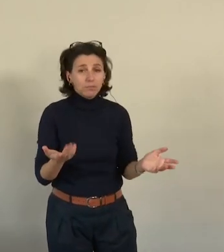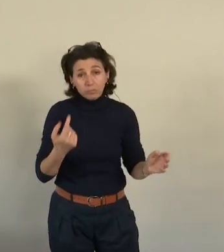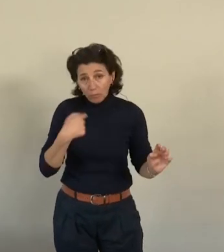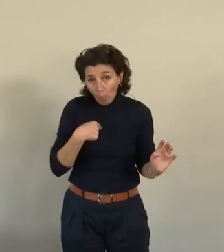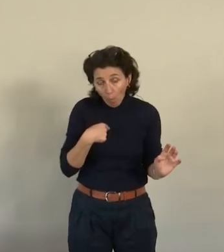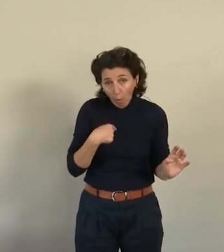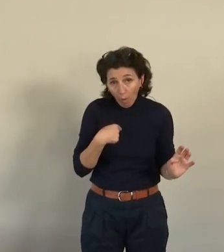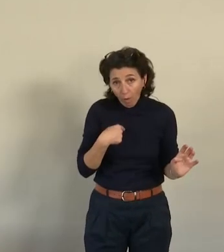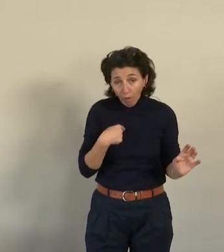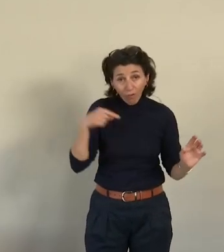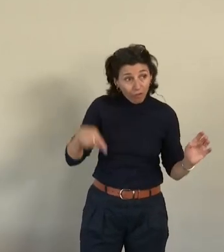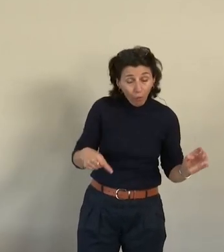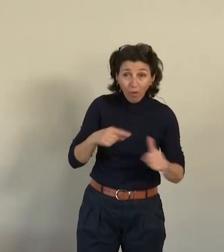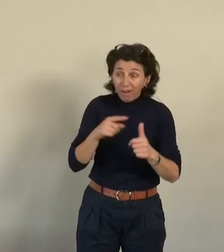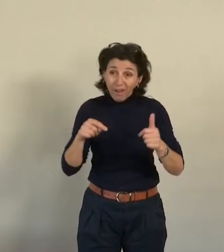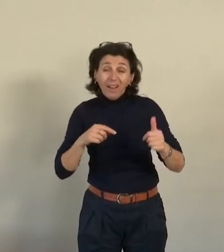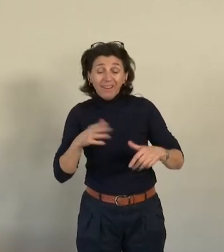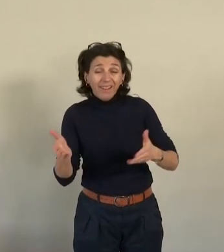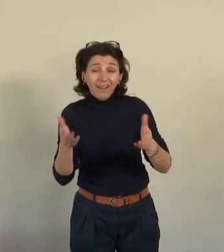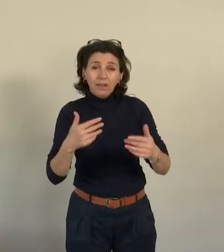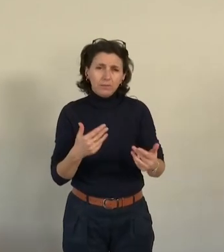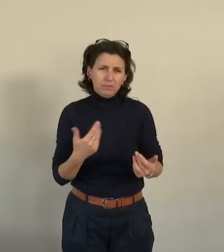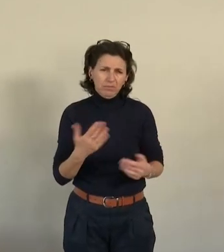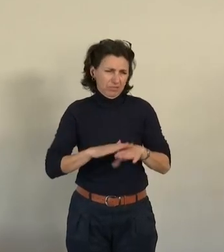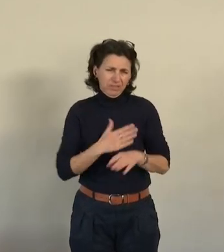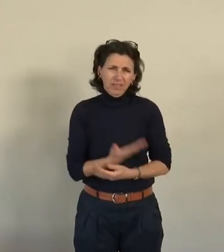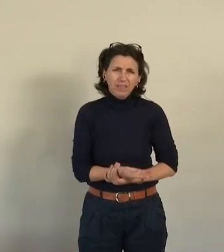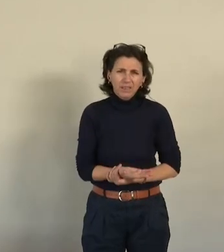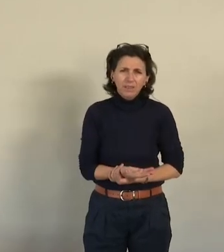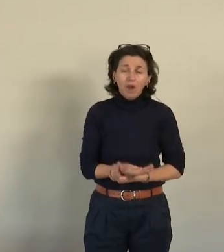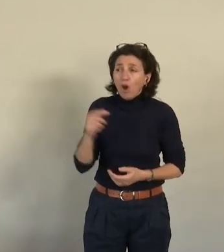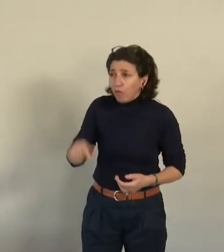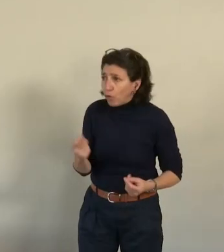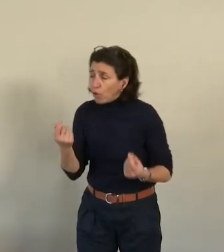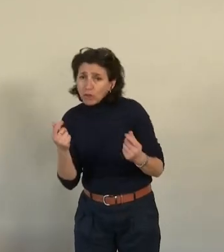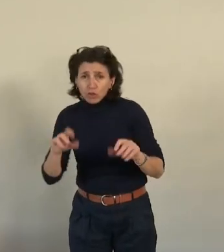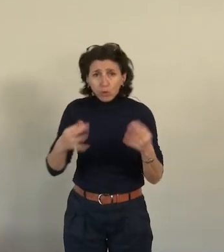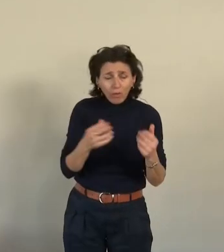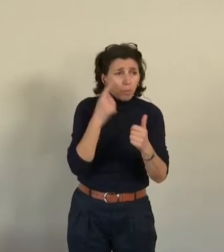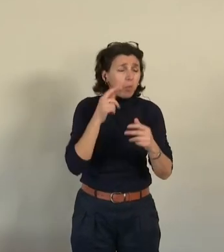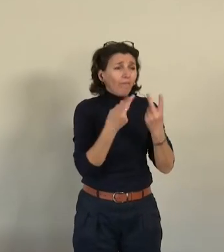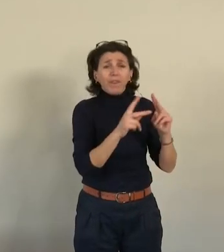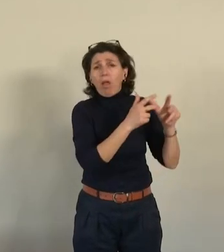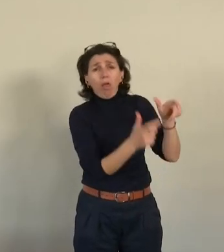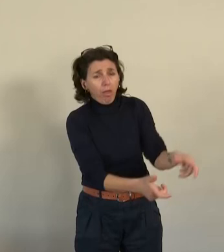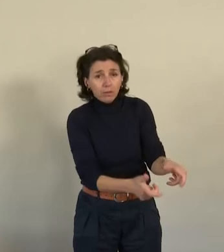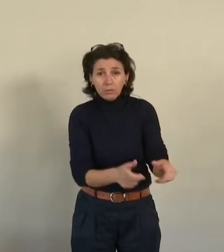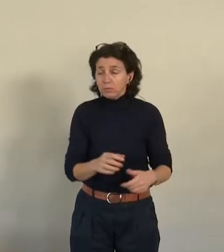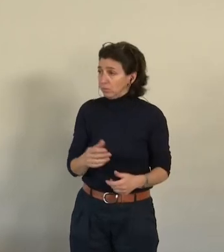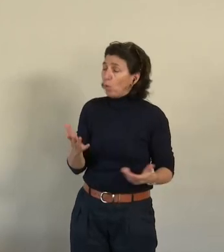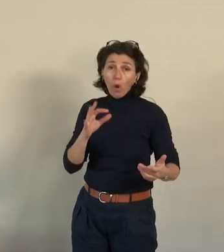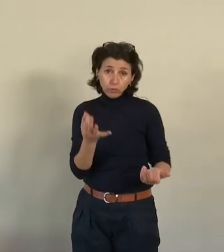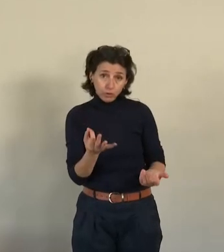faucon Yaka faut qu'on trouve de l'argent pour la ville qui s'effondre bah il y a qu'à